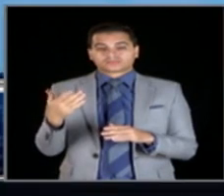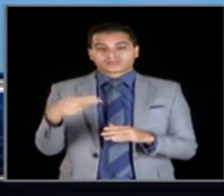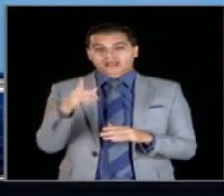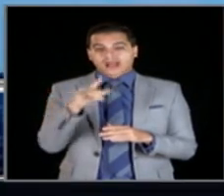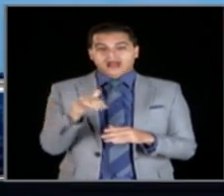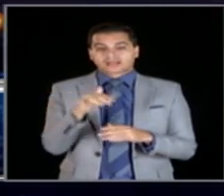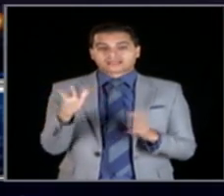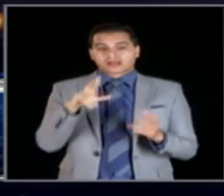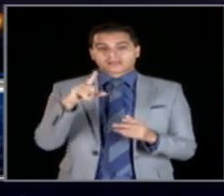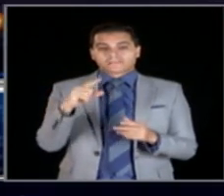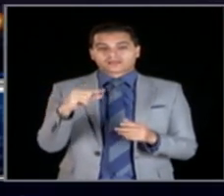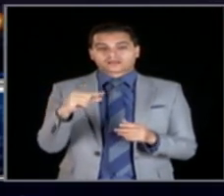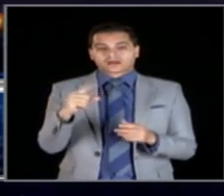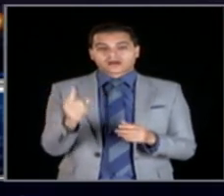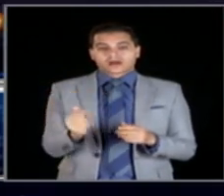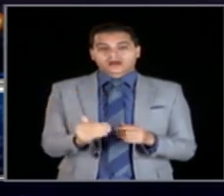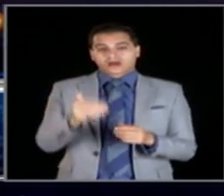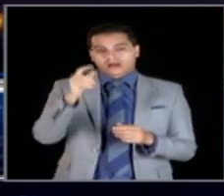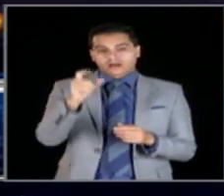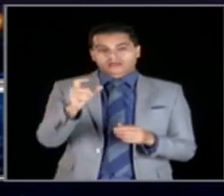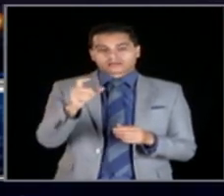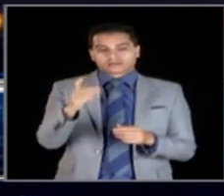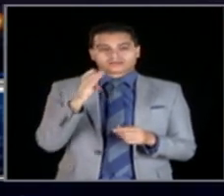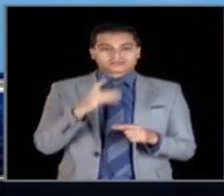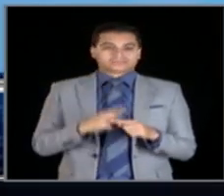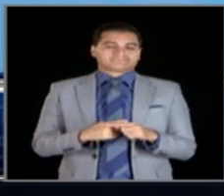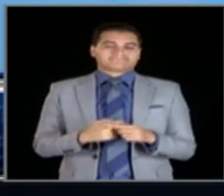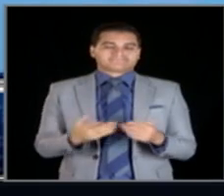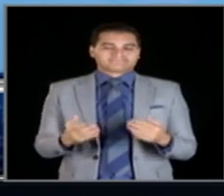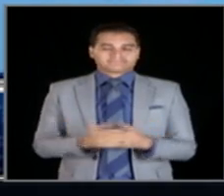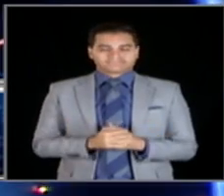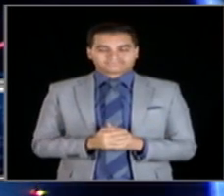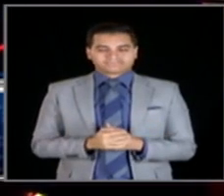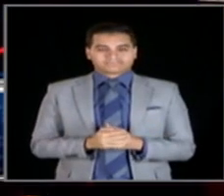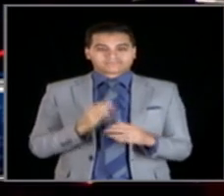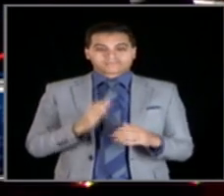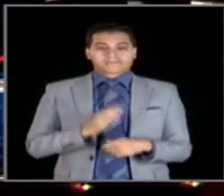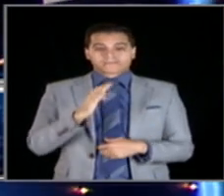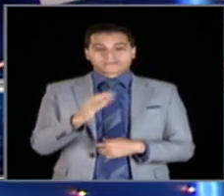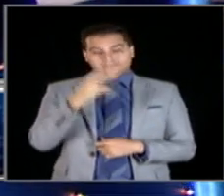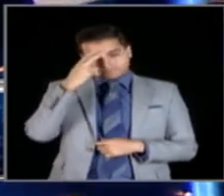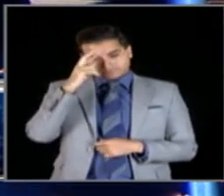علي بدر خان؟ علي بدر خان إجابة خاطئة.